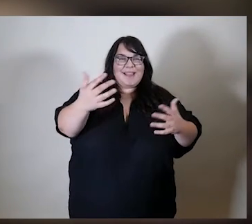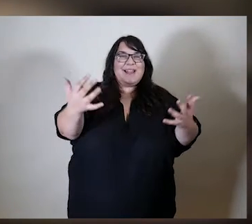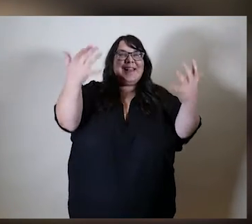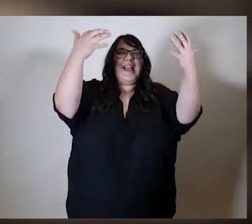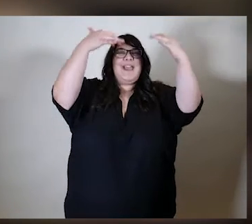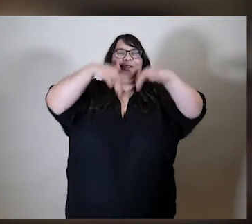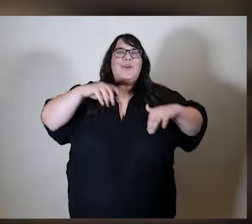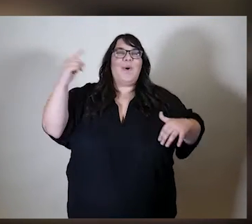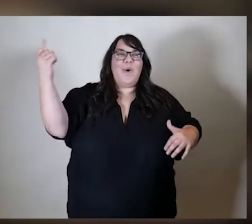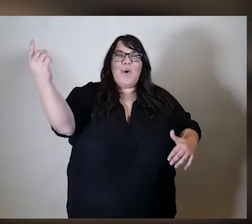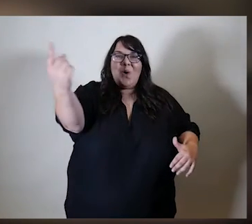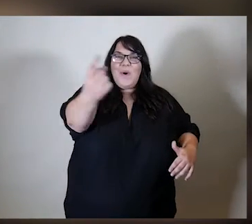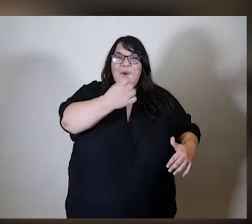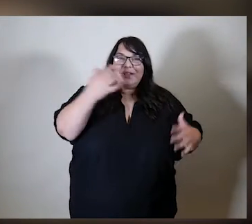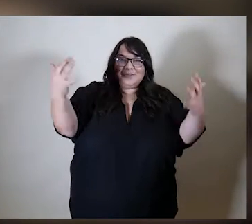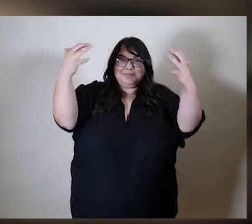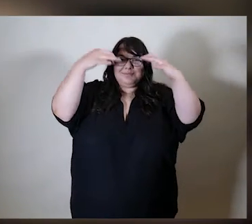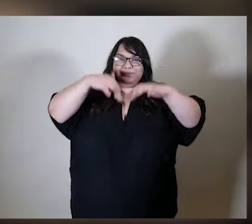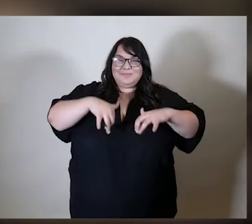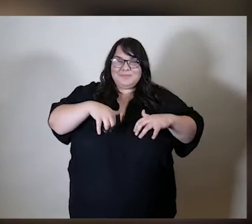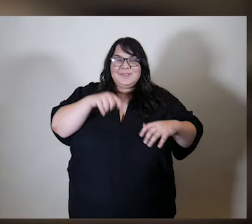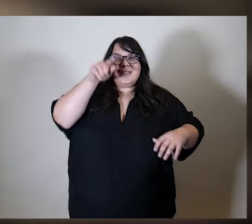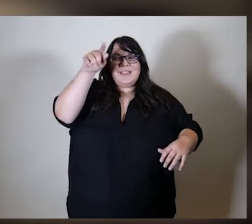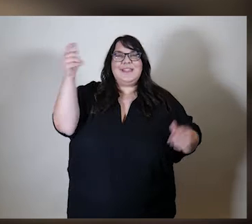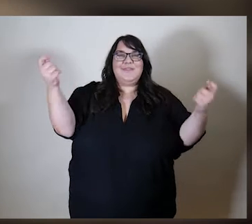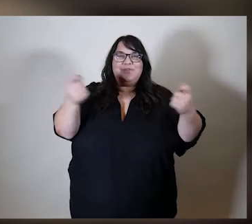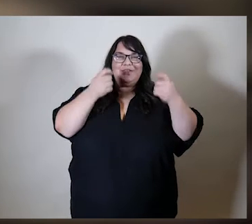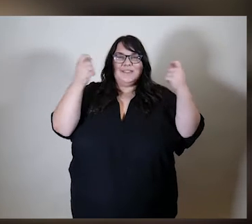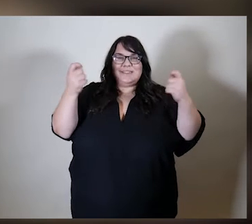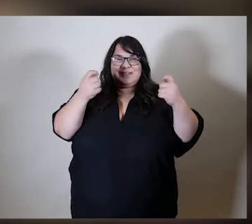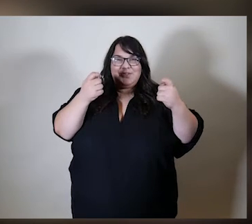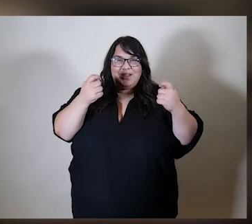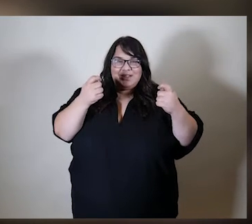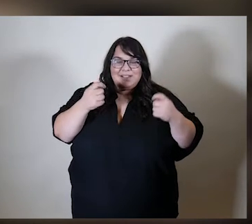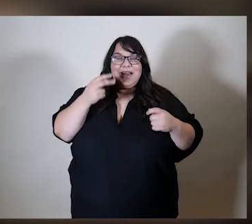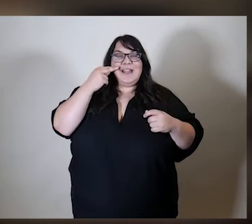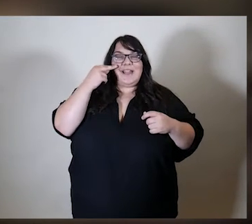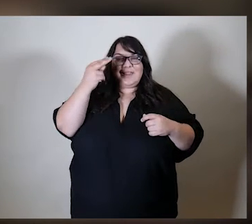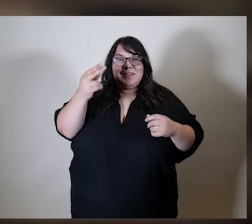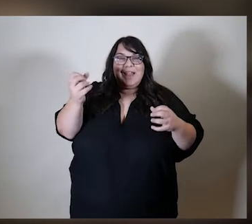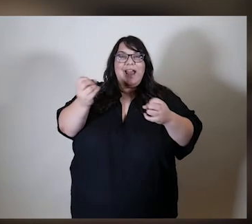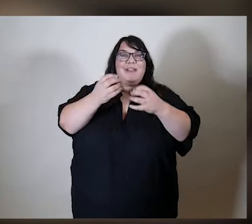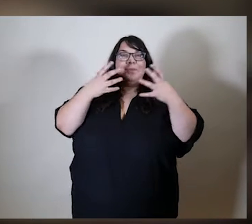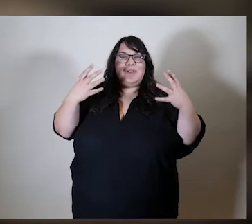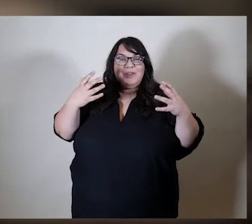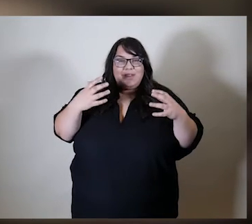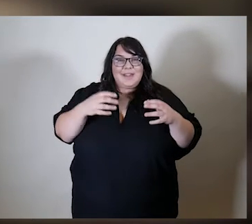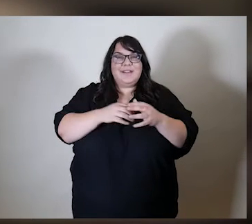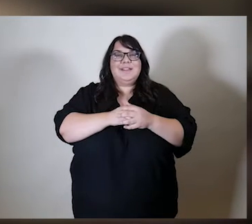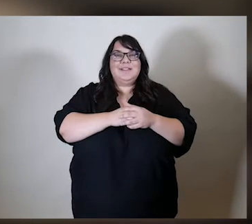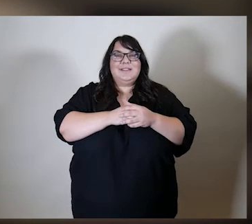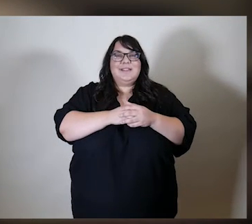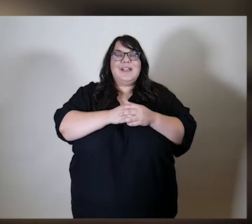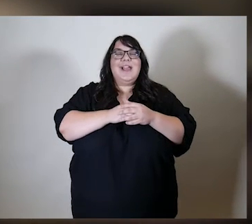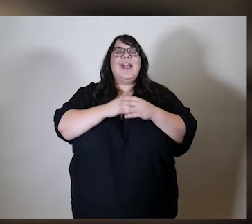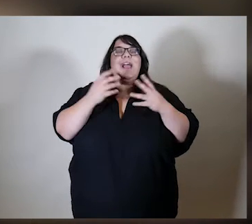να έρθετε όλοι να παρακολουθήσετε το φεστιβάλ, να ενημερωθείτε για τη δράση και το